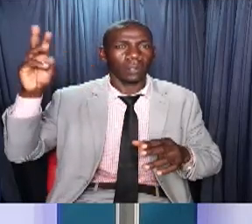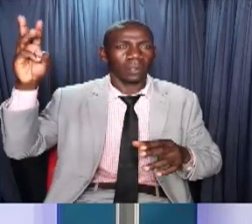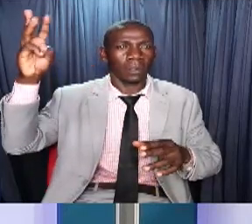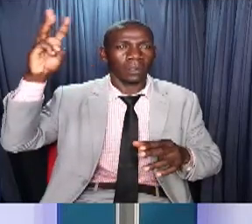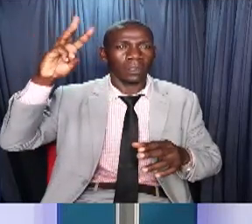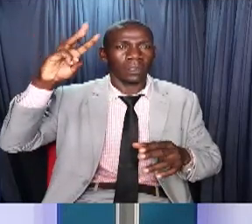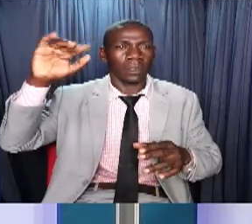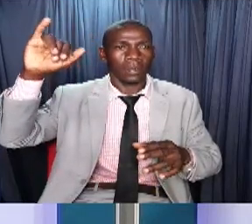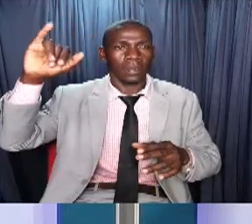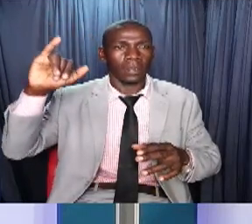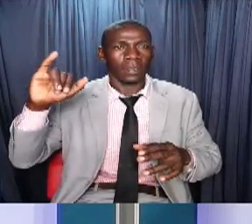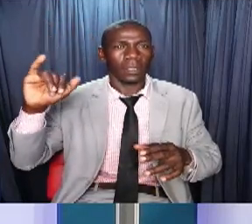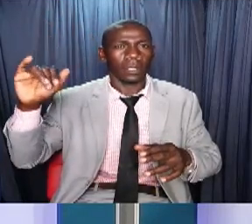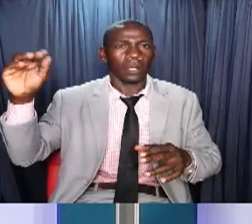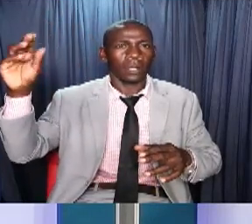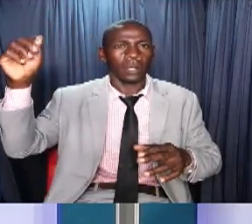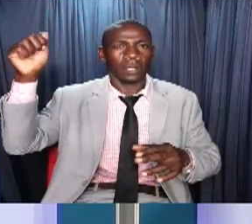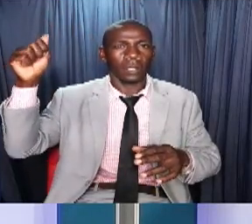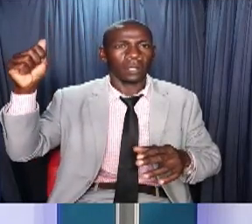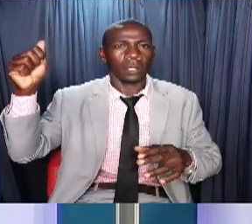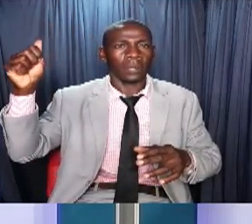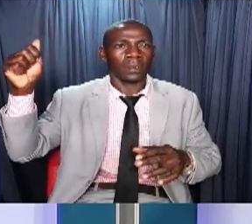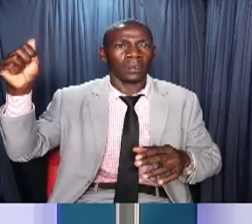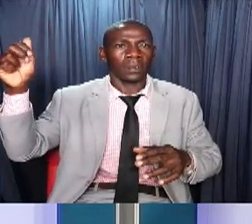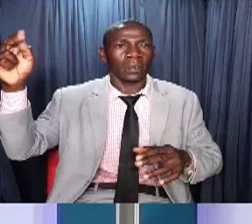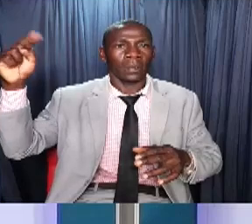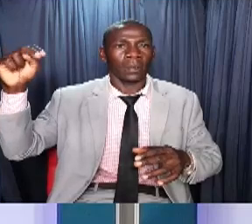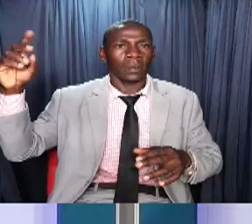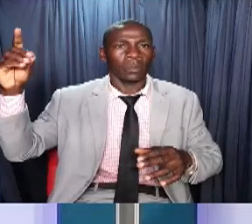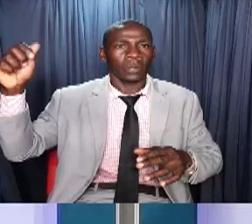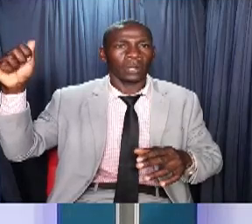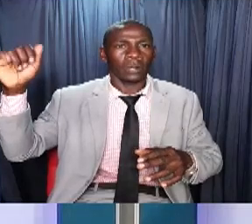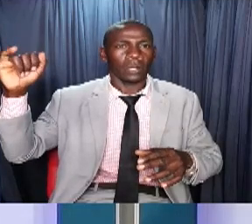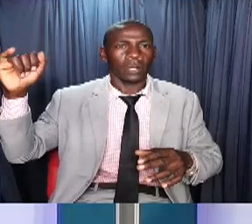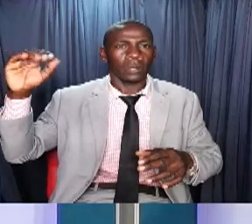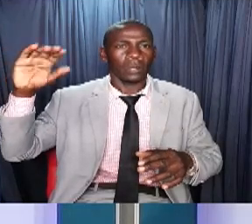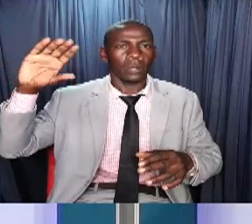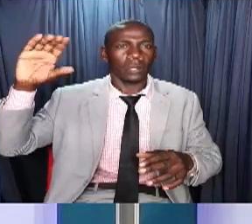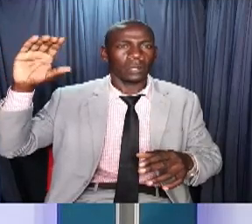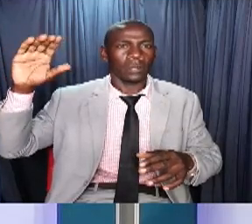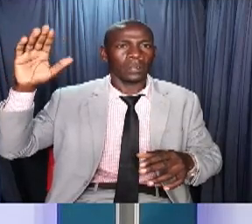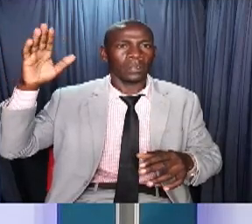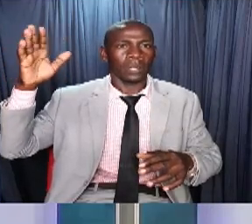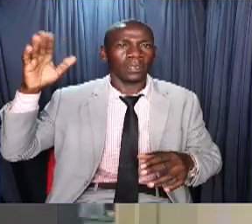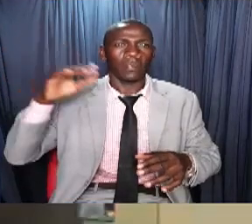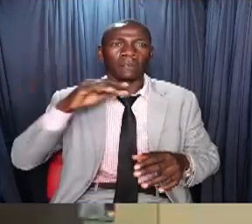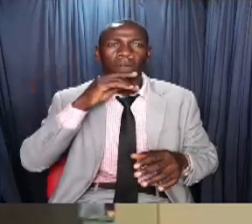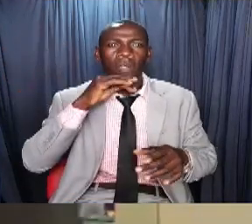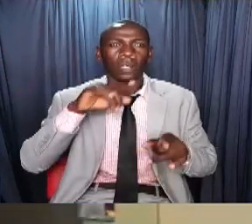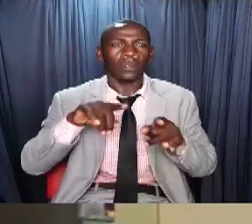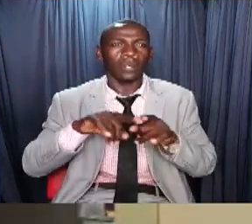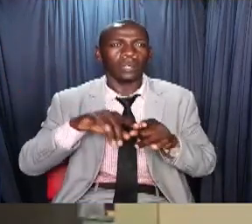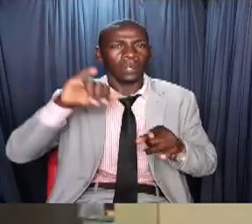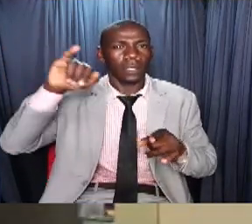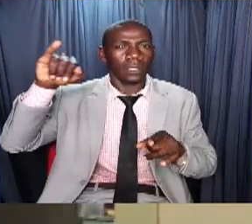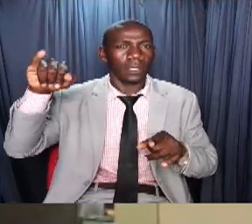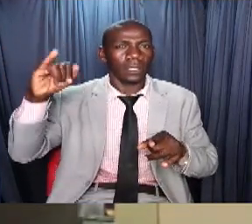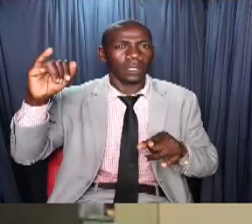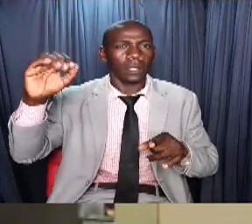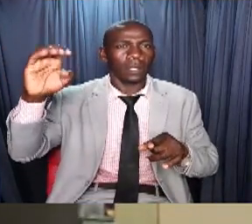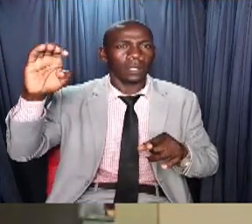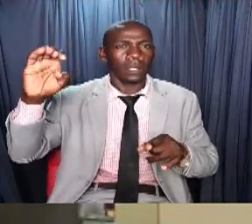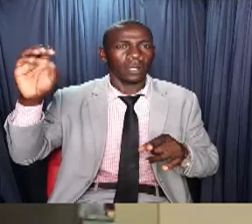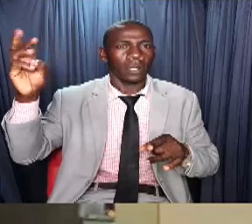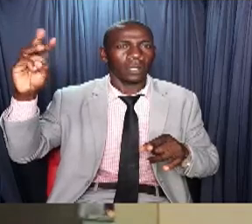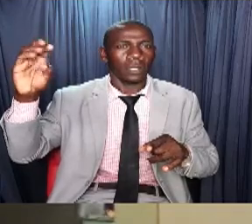Ibanda North. Alizaliwa Omelera katika gatuzi la Soroti City. Baba yake ni marehemu James Opolot